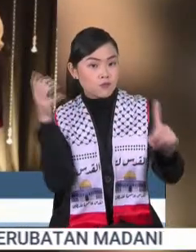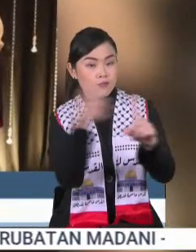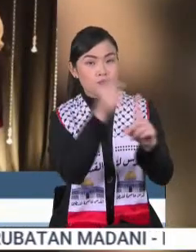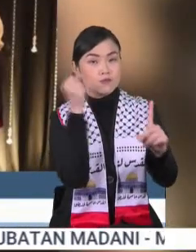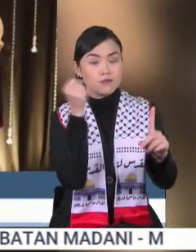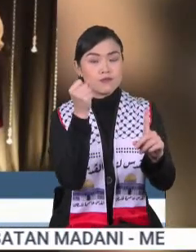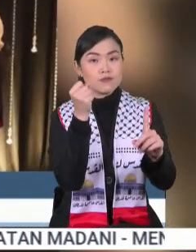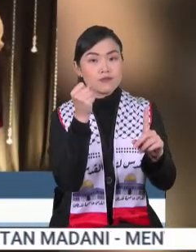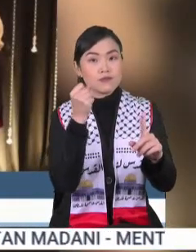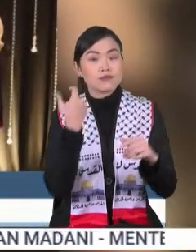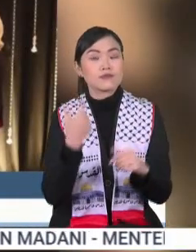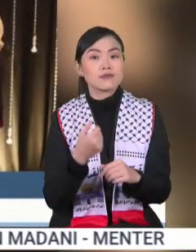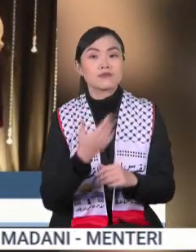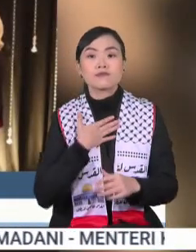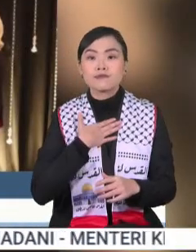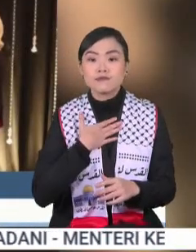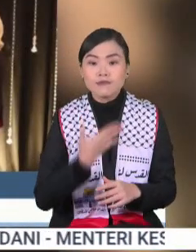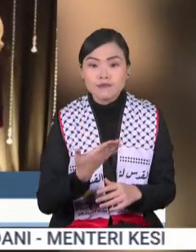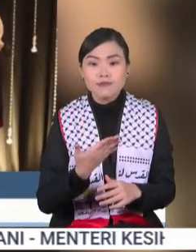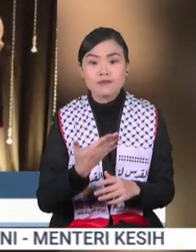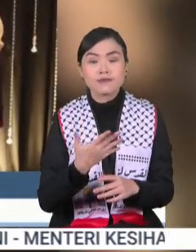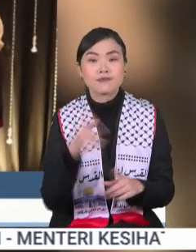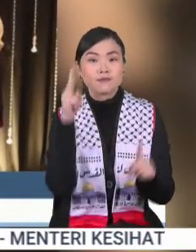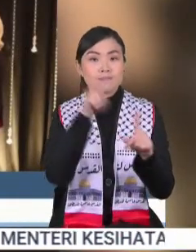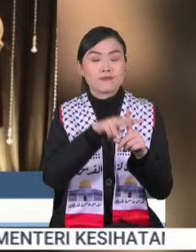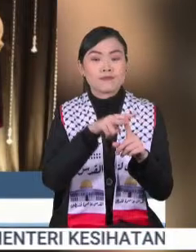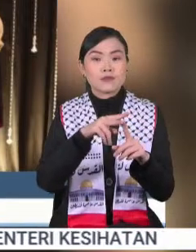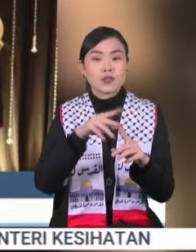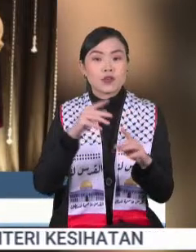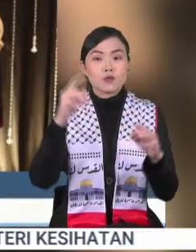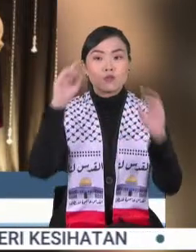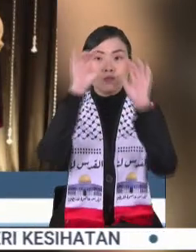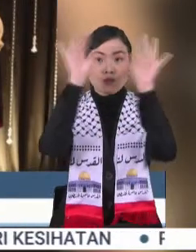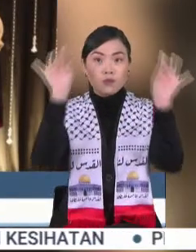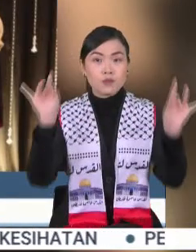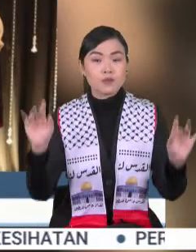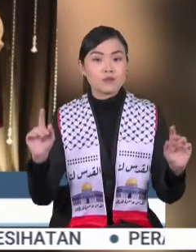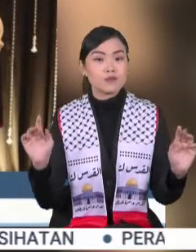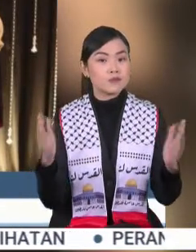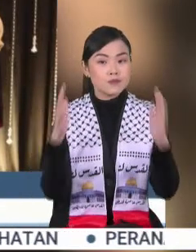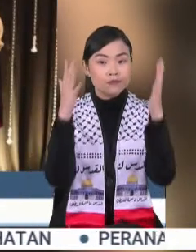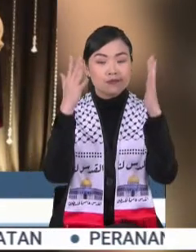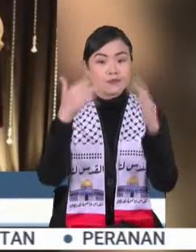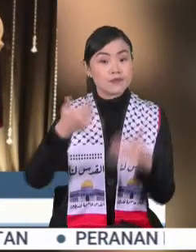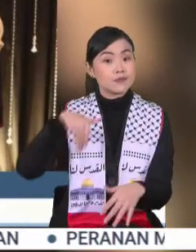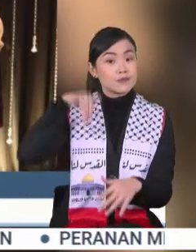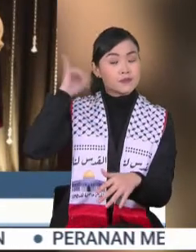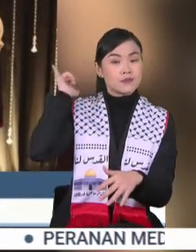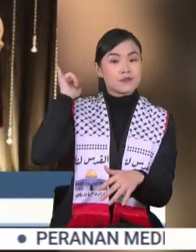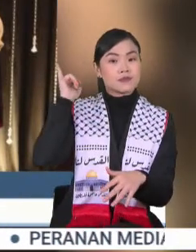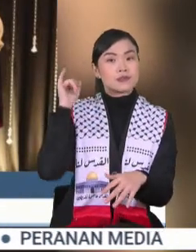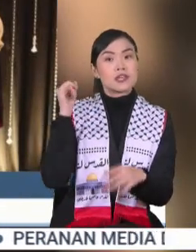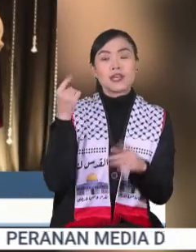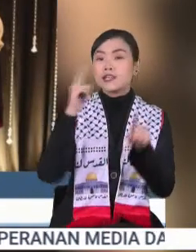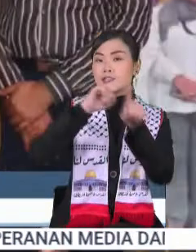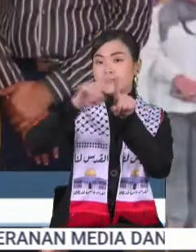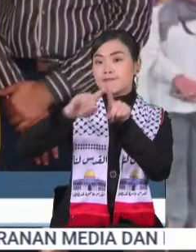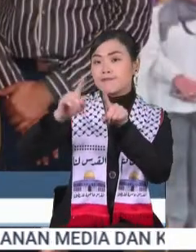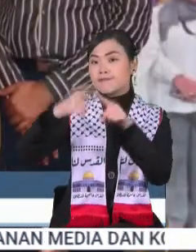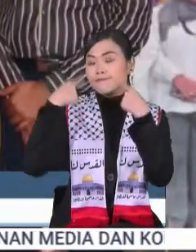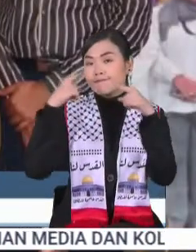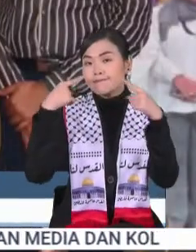beliau berucap demikian pada malam penghargaan dan himpunan Sempena Krismas di Kuching malam semalam tambah beliau beberapa kejayaan dicapai